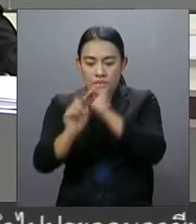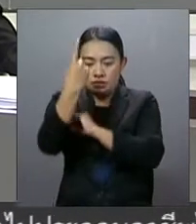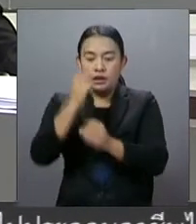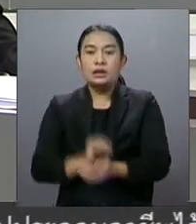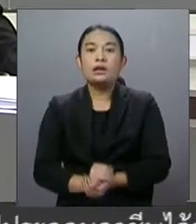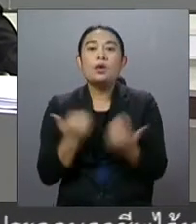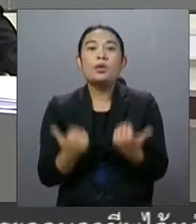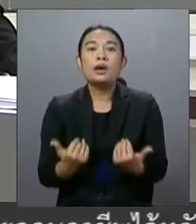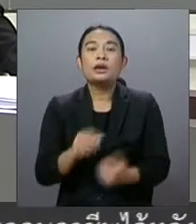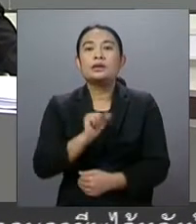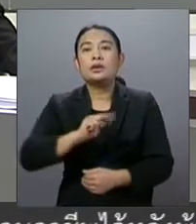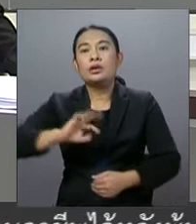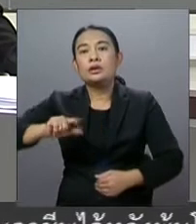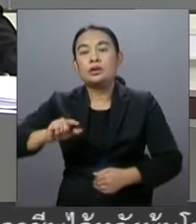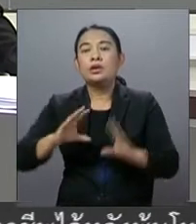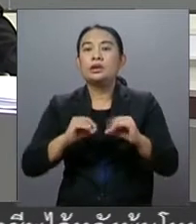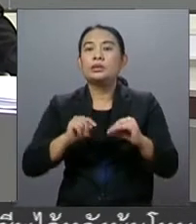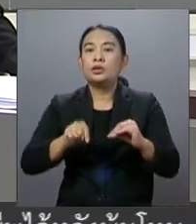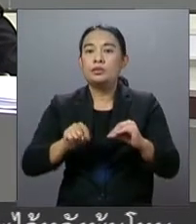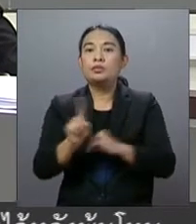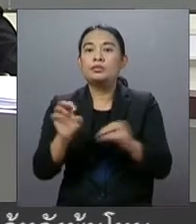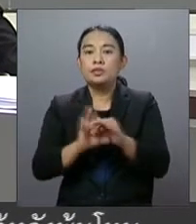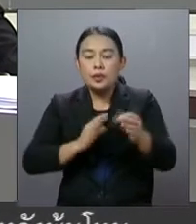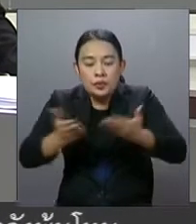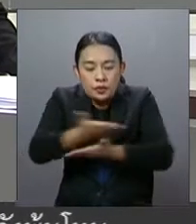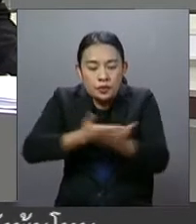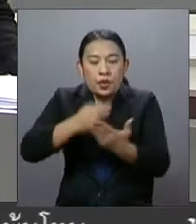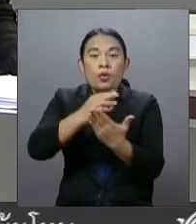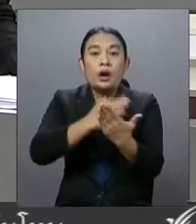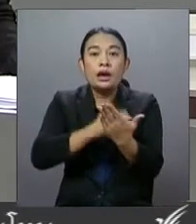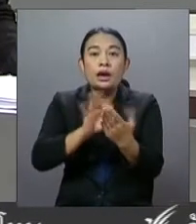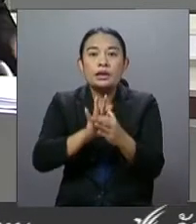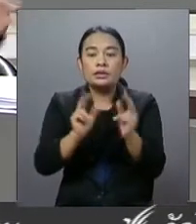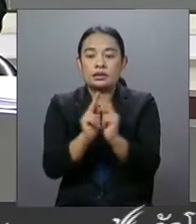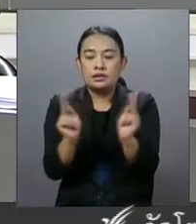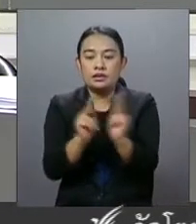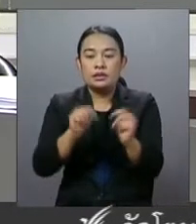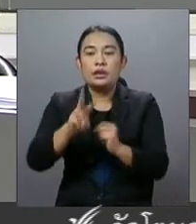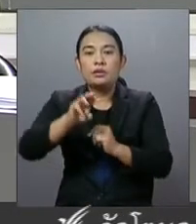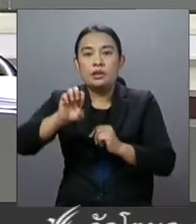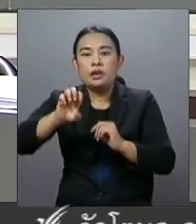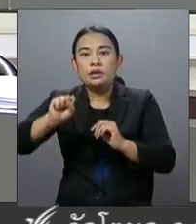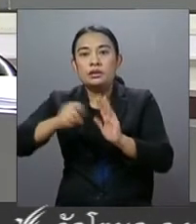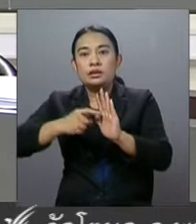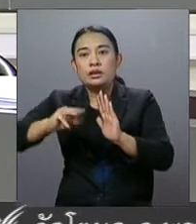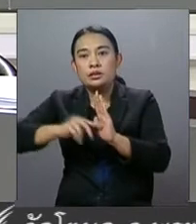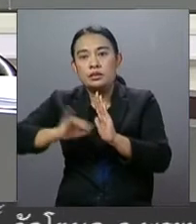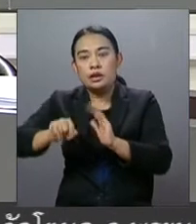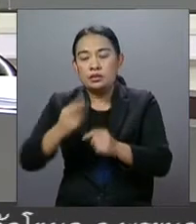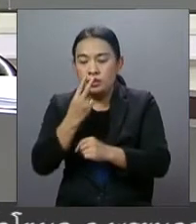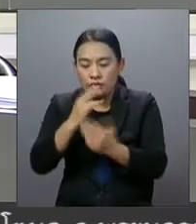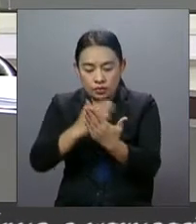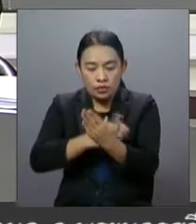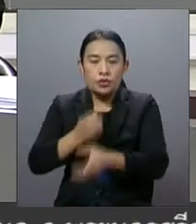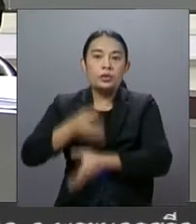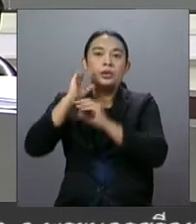ิติบญหัแ่งชาติ หรอสอนช.ก็เตรีมพิจารณา วาร่าการแต่งตั้งคณกรมาธิการวิสามันเพื่อทบทวนร่างพระรชบัหัพระกอบ